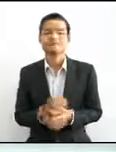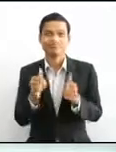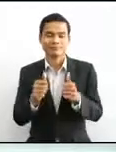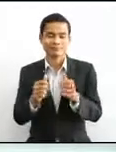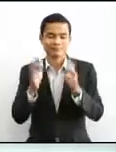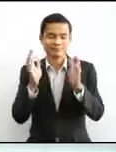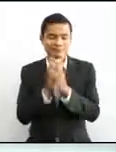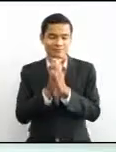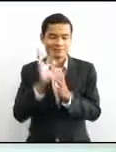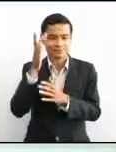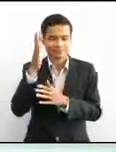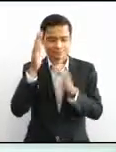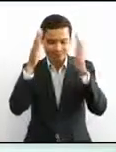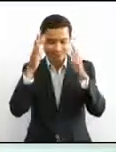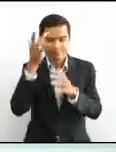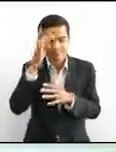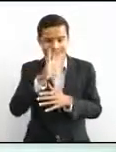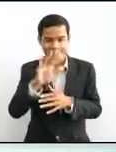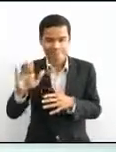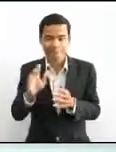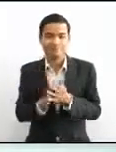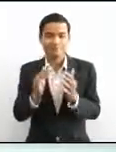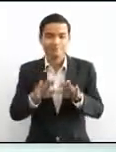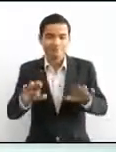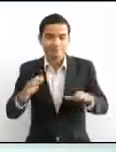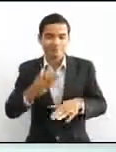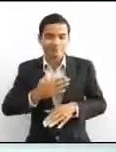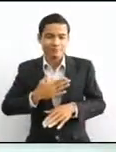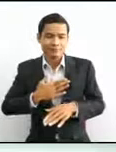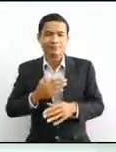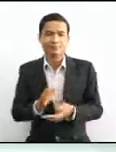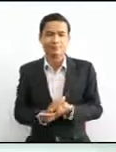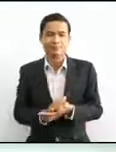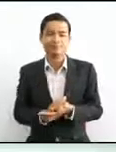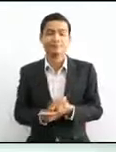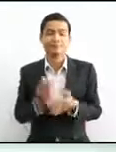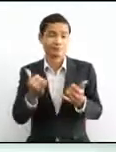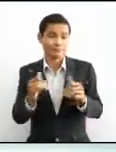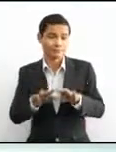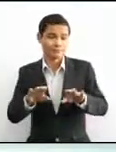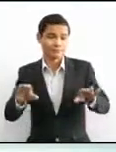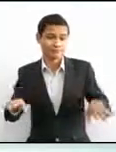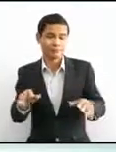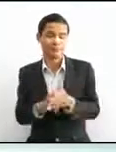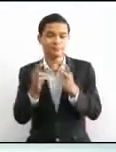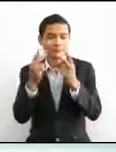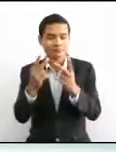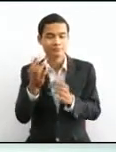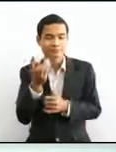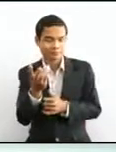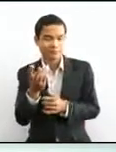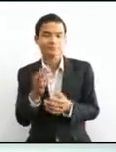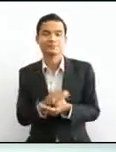chà phụ cài mình tên con phụ cài mang con được bạn nè kêu ná chà à lại con từ ở khné chăm mơ bận tài tiền